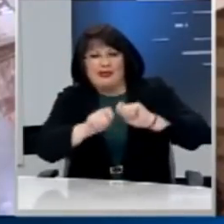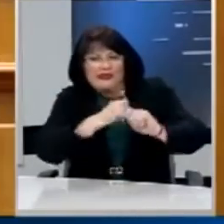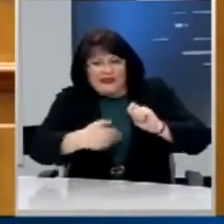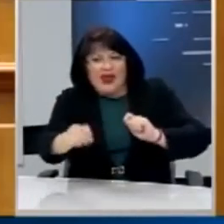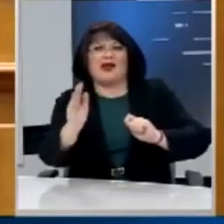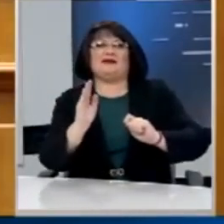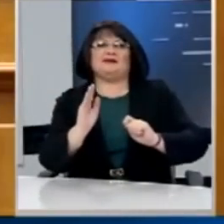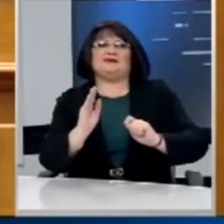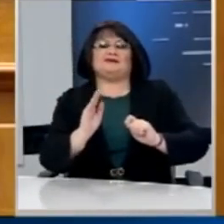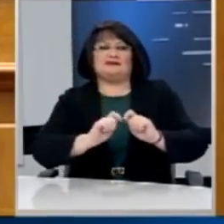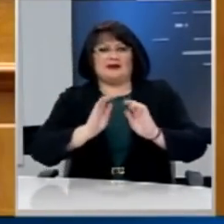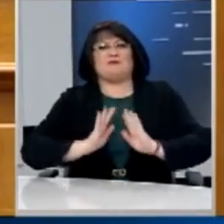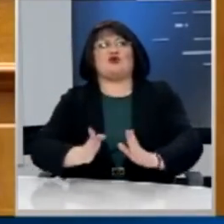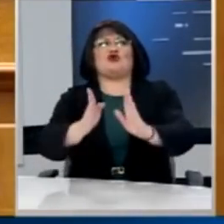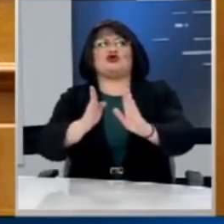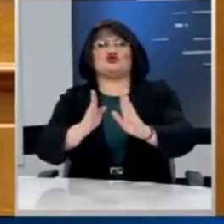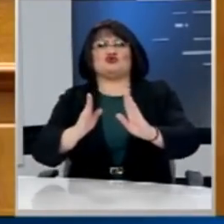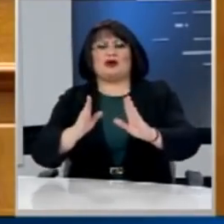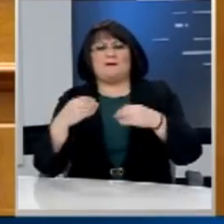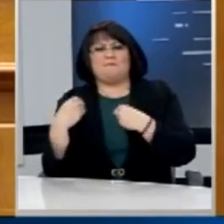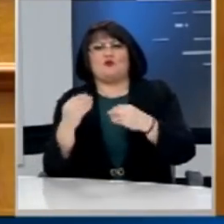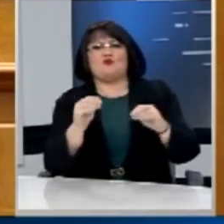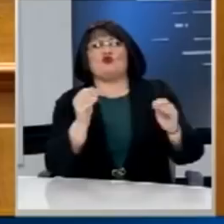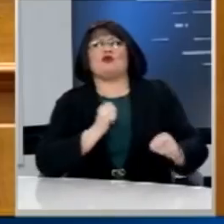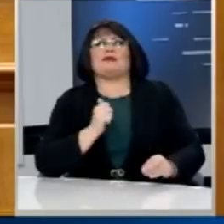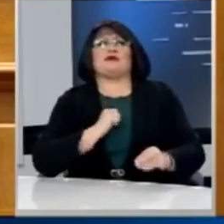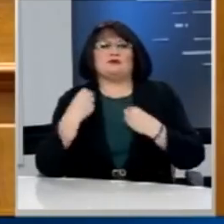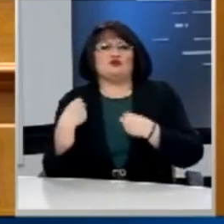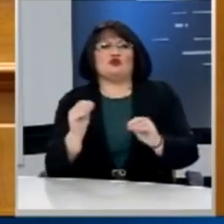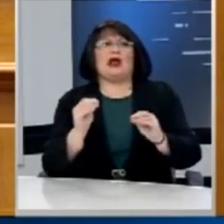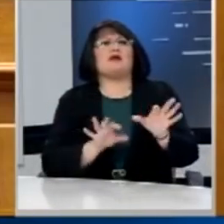όθηση στο πρόγραμμα αποκρατικοποιήσεων, πάντα με γνώμονα το δημόσιο συμφέρον.